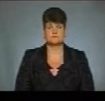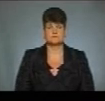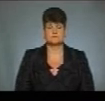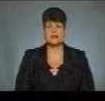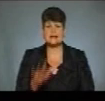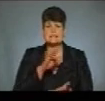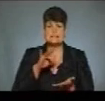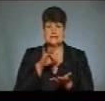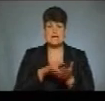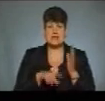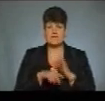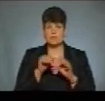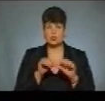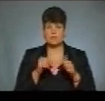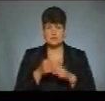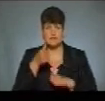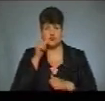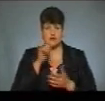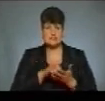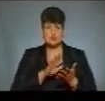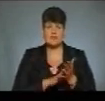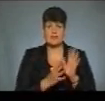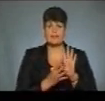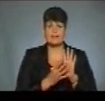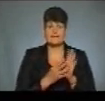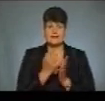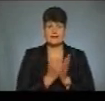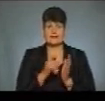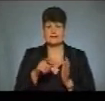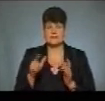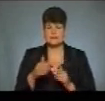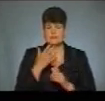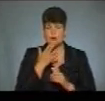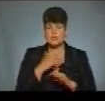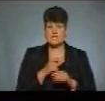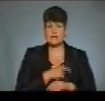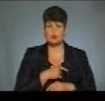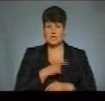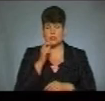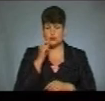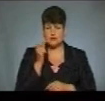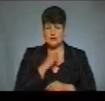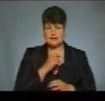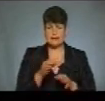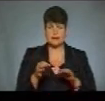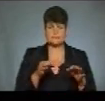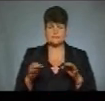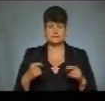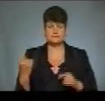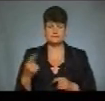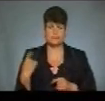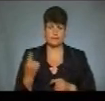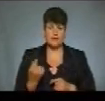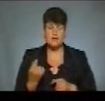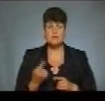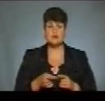Центральна виборча комісія вчора зареєструвала 9 кандидатів у народні депутати України на мажоритарних округах Тернопільщини.